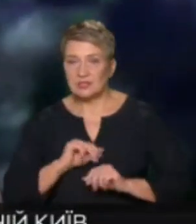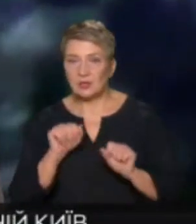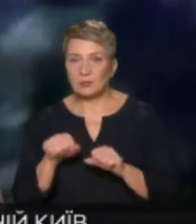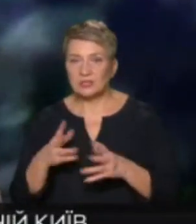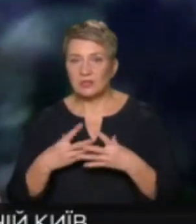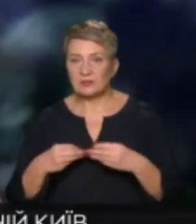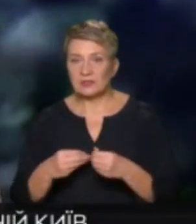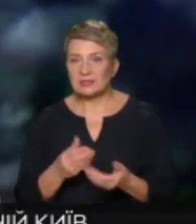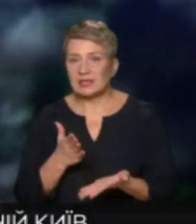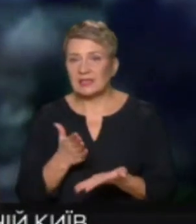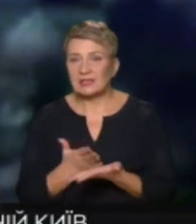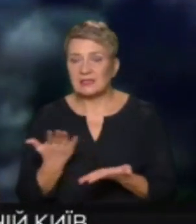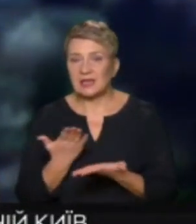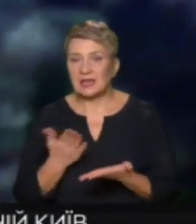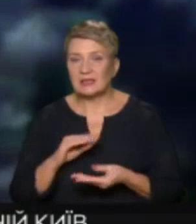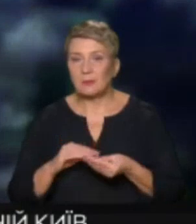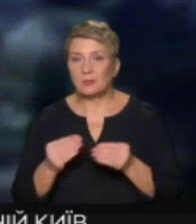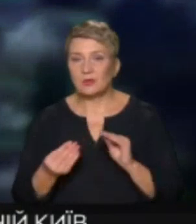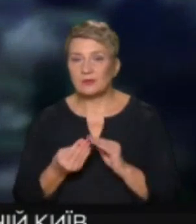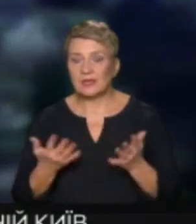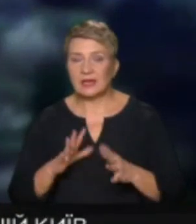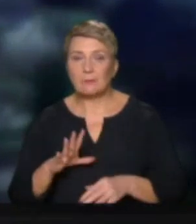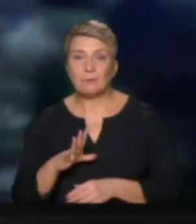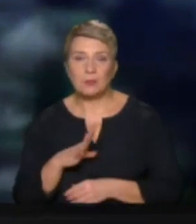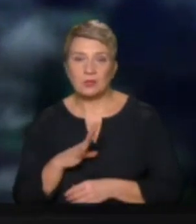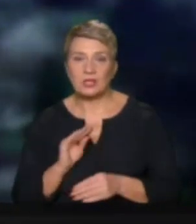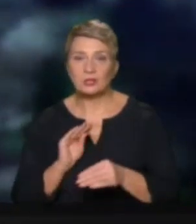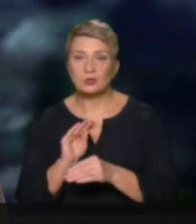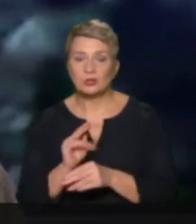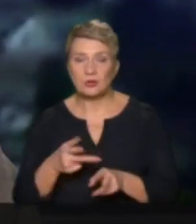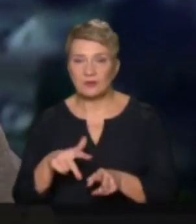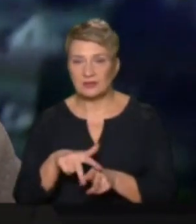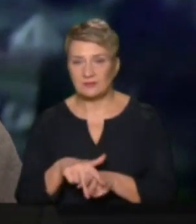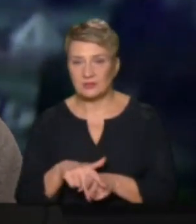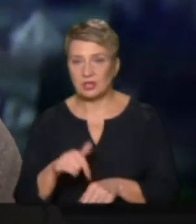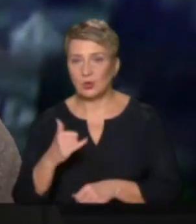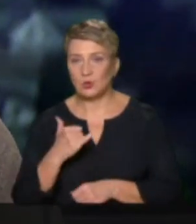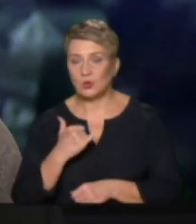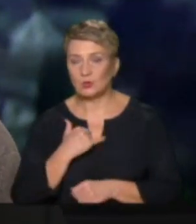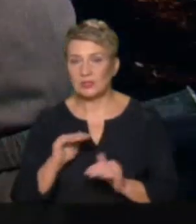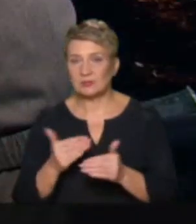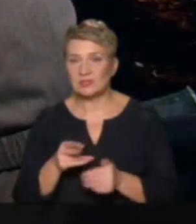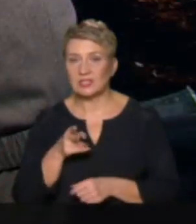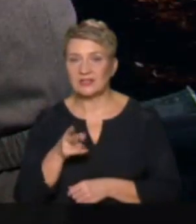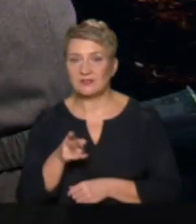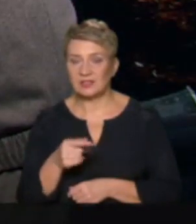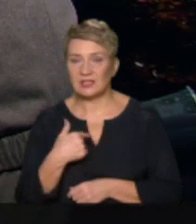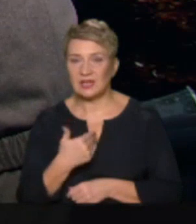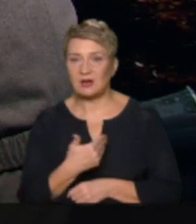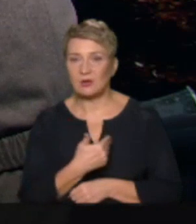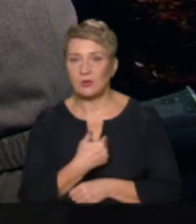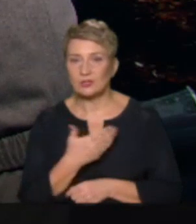ще вже якась є проблема, яка відбулася, це додаткове навантаження. У нас ще мене менше 2 хвилин, а я хочу все-таки